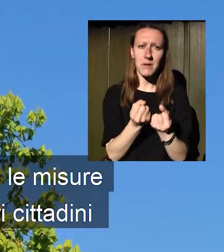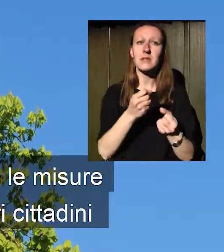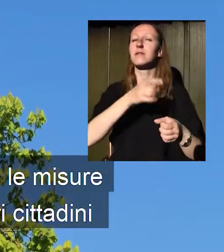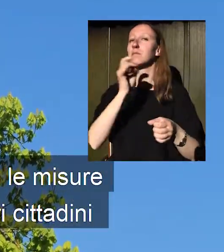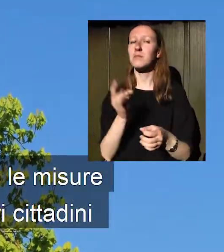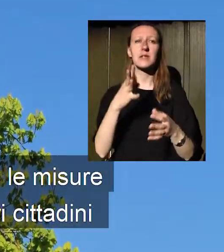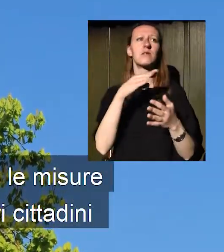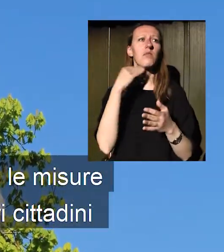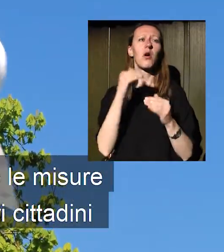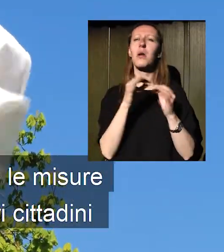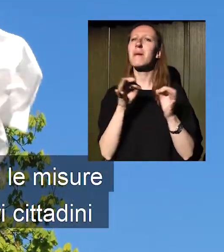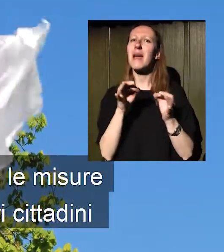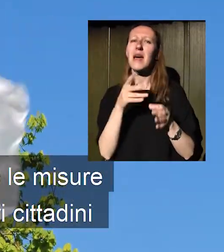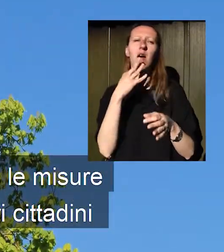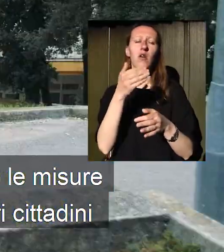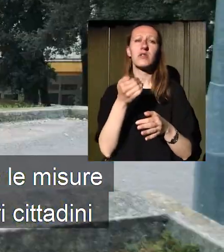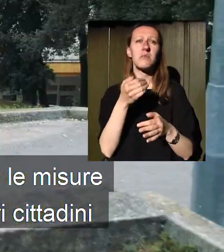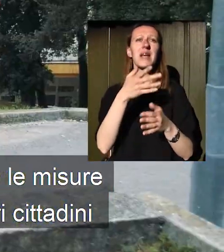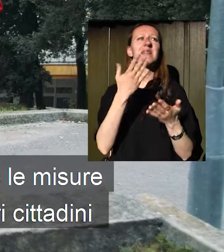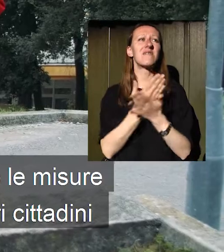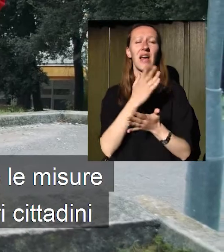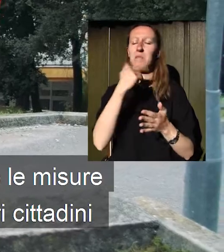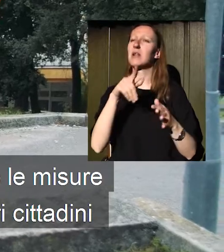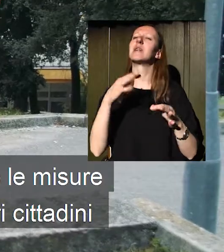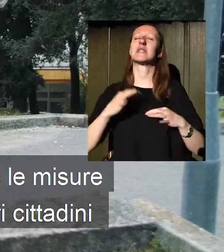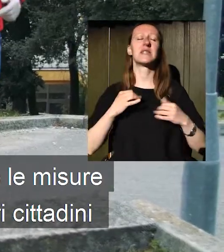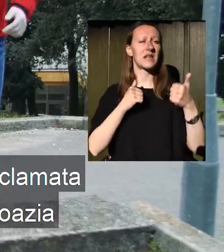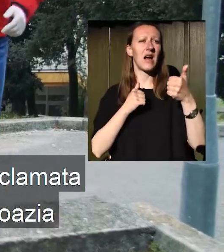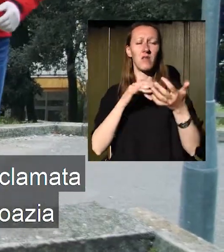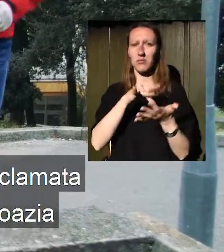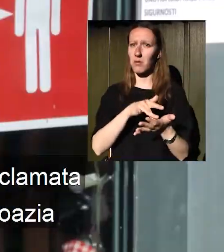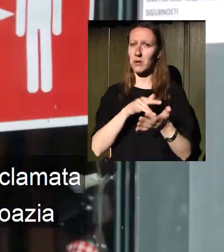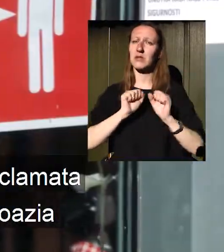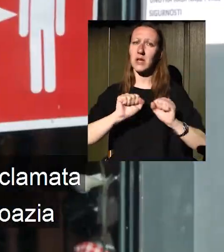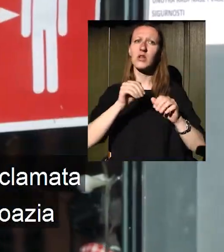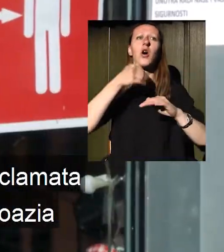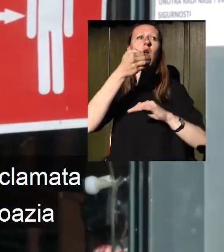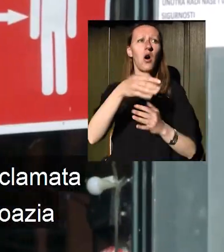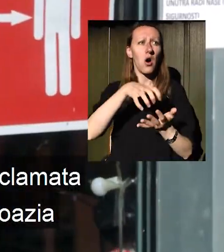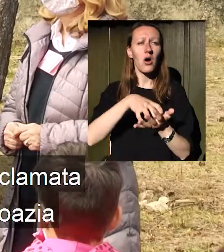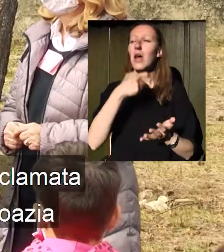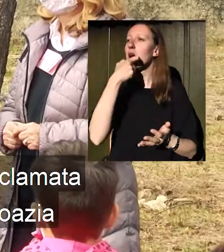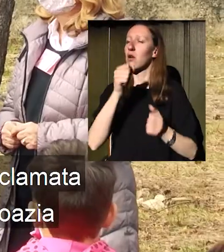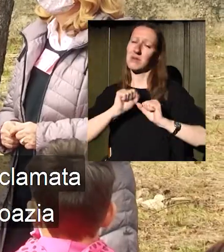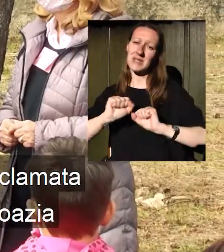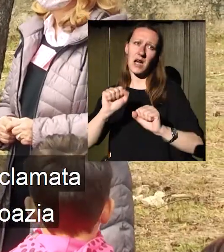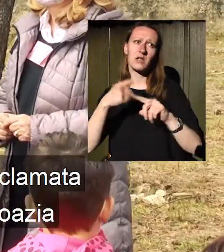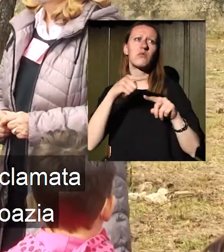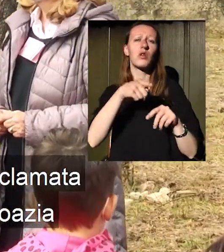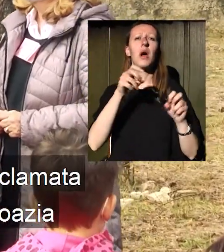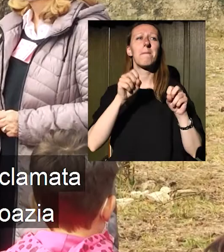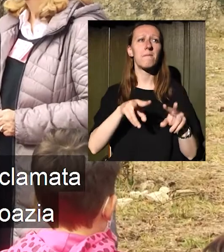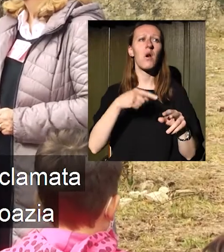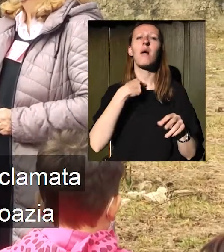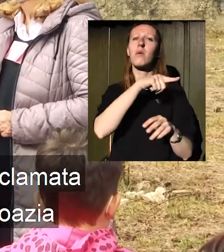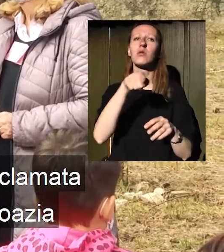poduzeli brojne mjere koje su prije svega imale za cilj očuvanje zdravlja naših građana, a potom lokalnog gospodarstva, zbog čega je Pula